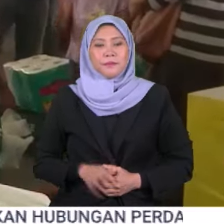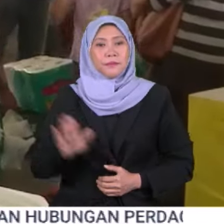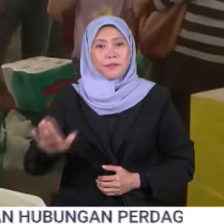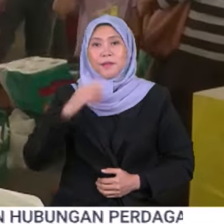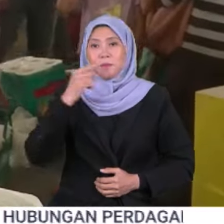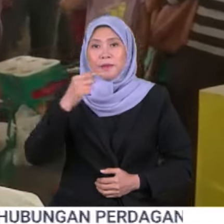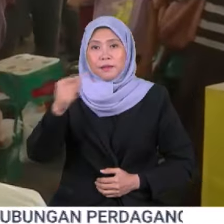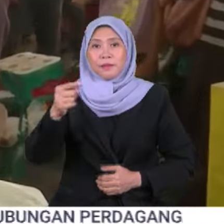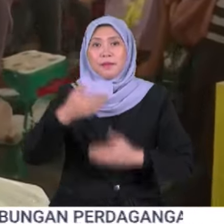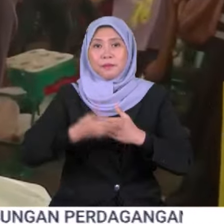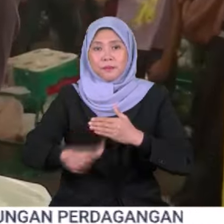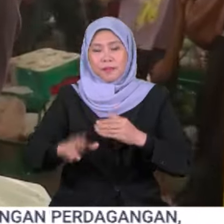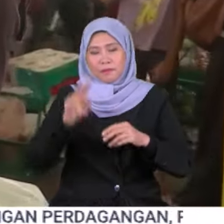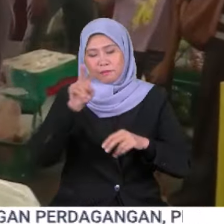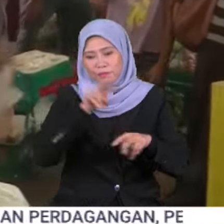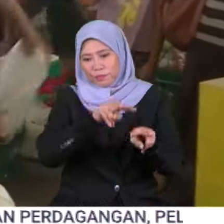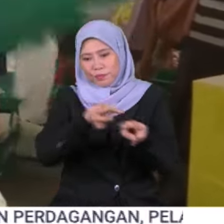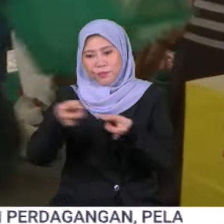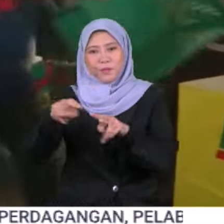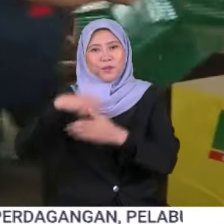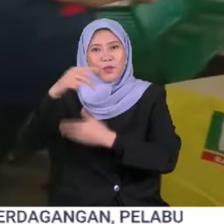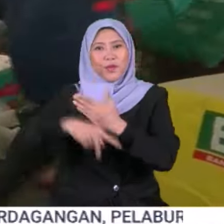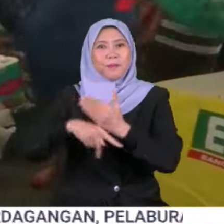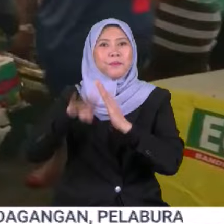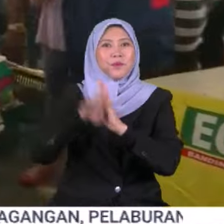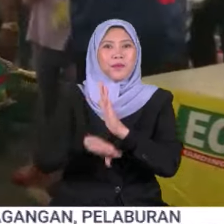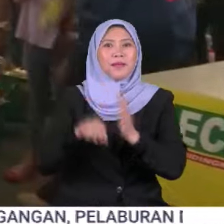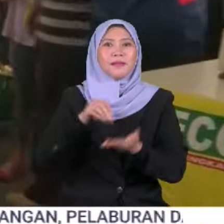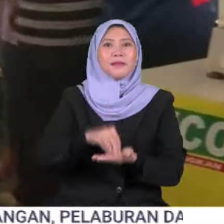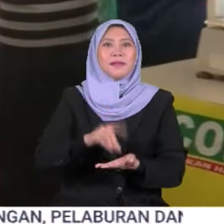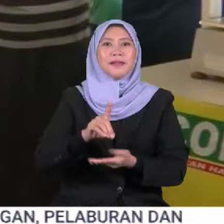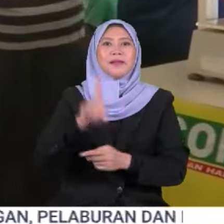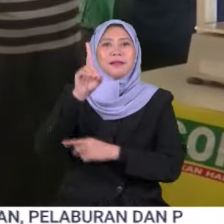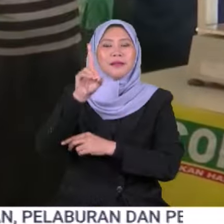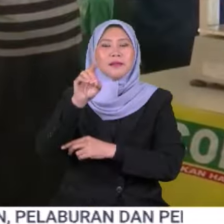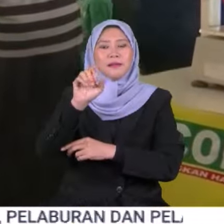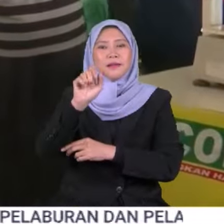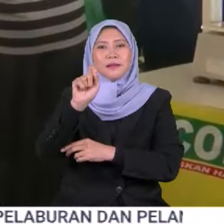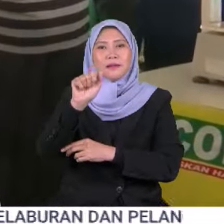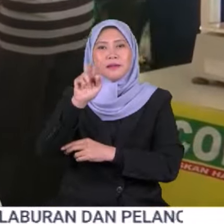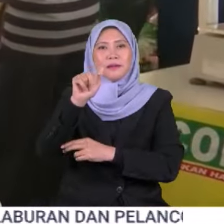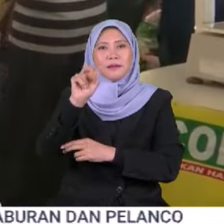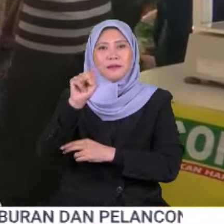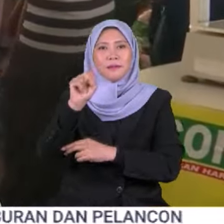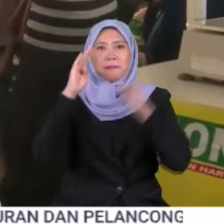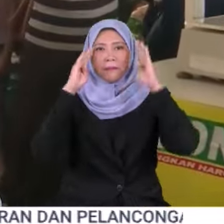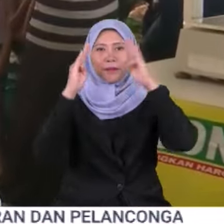Beliau berkata demikian selepas meninjau program Jualan Rahmah di dataran Simpang Pelangai, Bentong, Pahang.